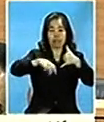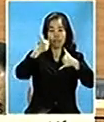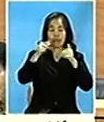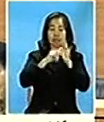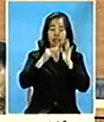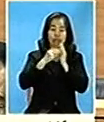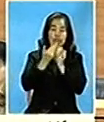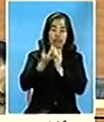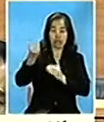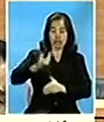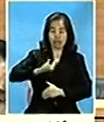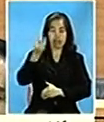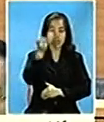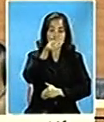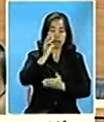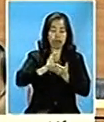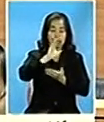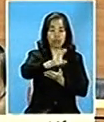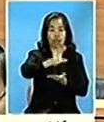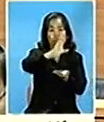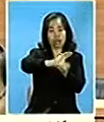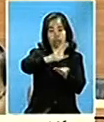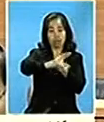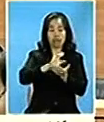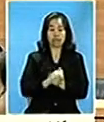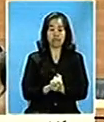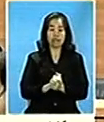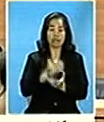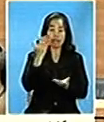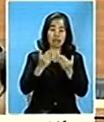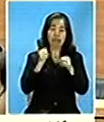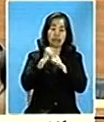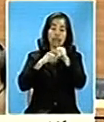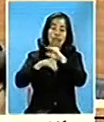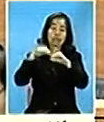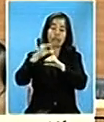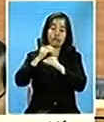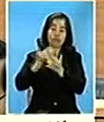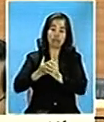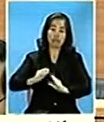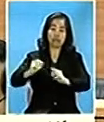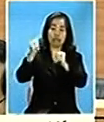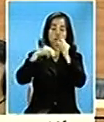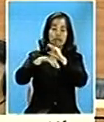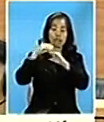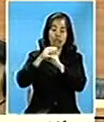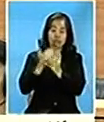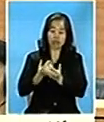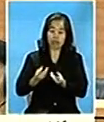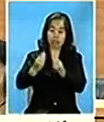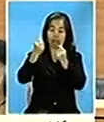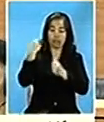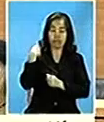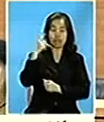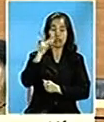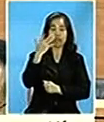เพียงไม่เท่าไหร่นะคะดีกว่าไปทำโครงการแล้วมันก็หายไปนะคะแล้วมันไม่ได้ประโยชน์เนี่ยดิฉัน